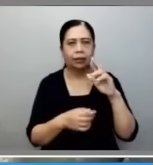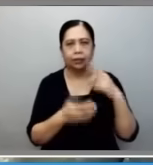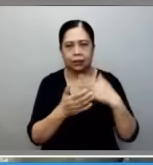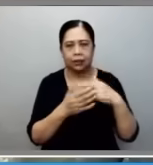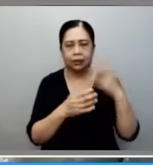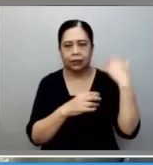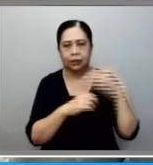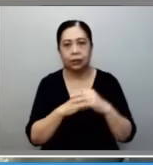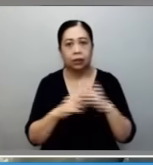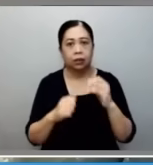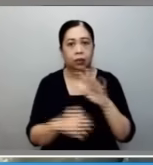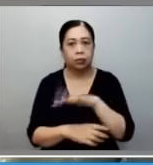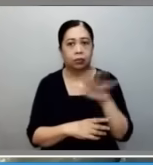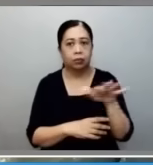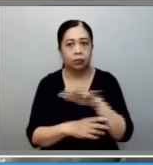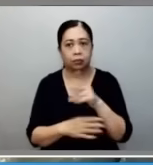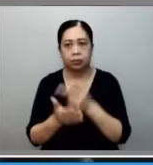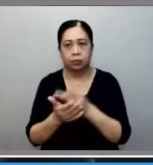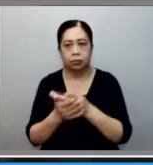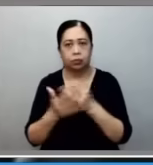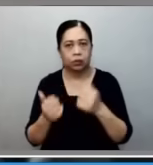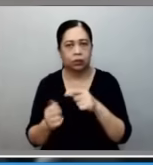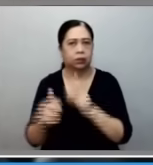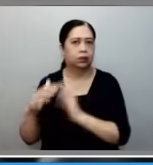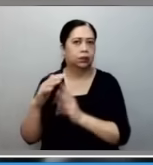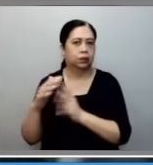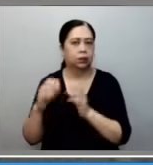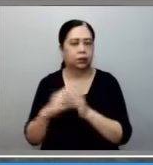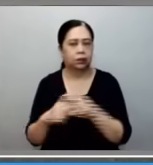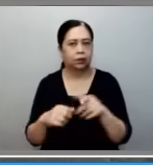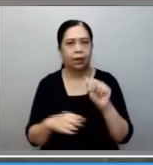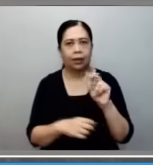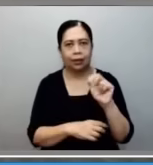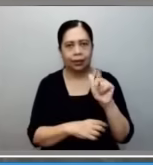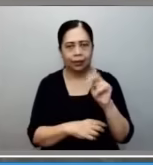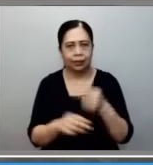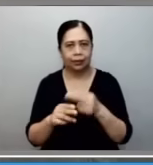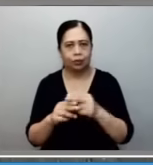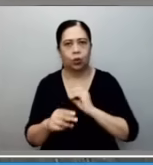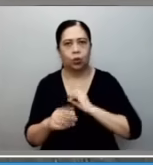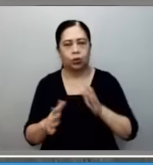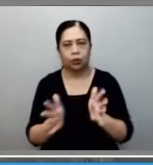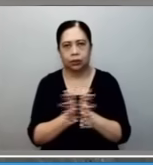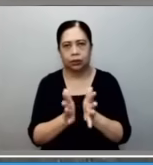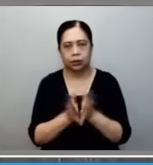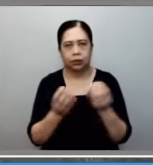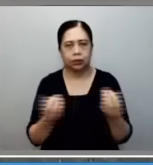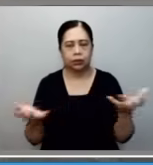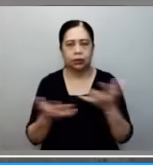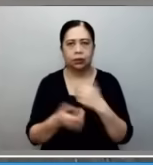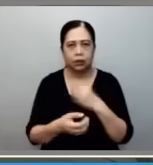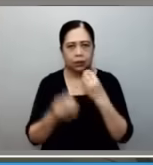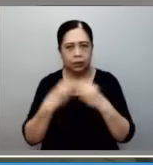Ngayon ay 55 pesos na. Yan ang binibili ng customer niyang si Annalyn na may-ari ng isang karinderiya. Kalahating kaban ang